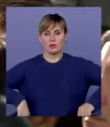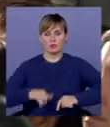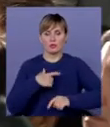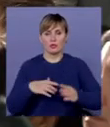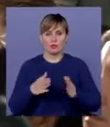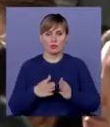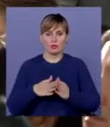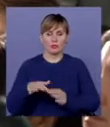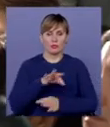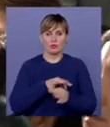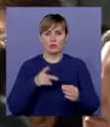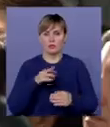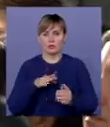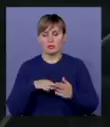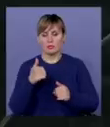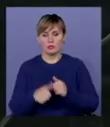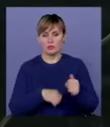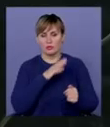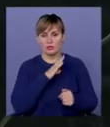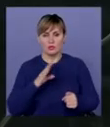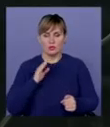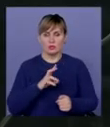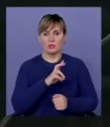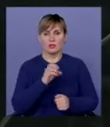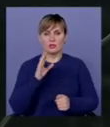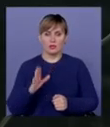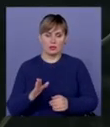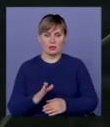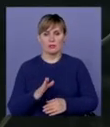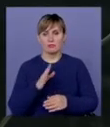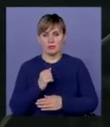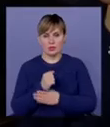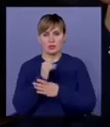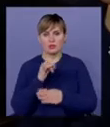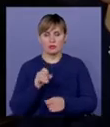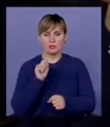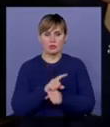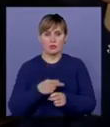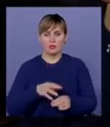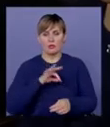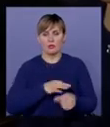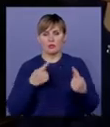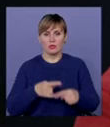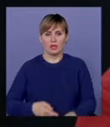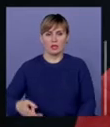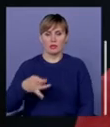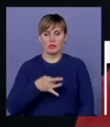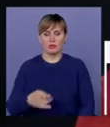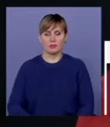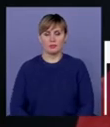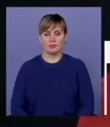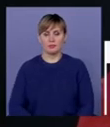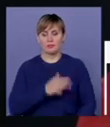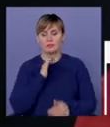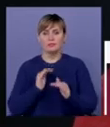дома приют для бездомных женщин. Благую инициативу Бахытжан Сагынтаев поддержал и поручил применить этот опыт в других районах. Многие